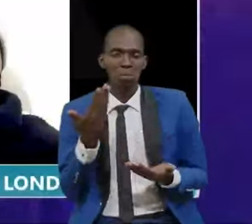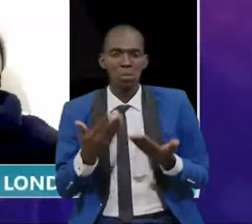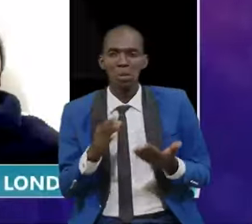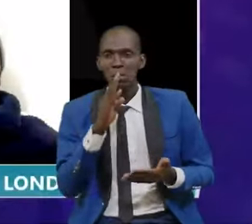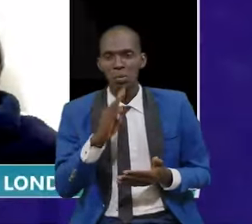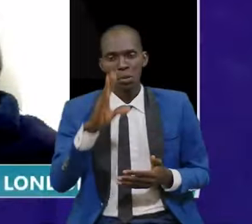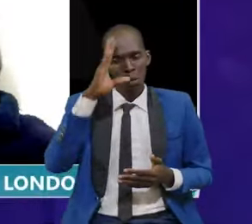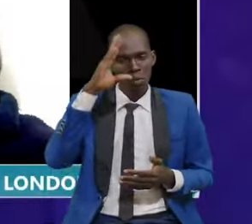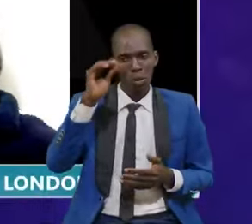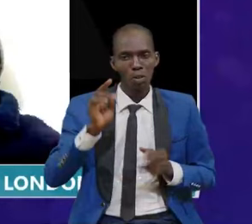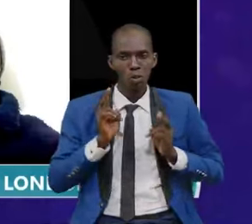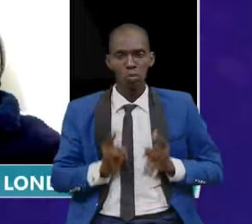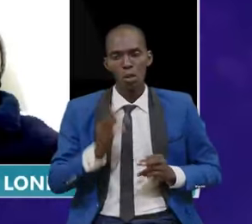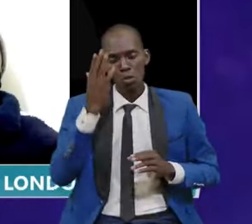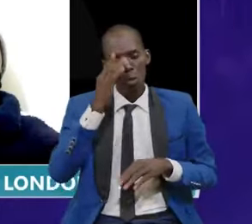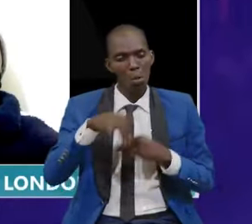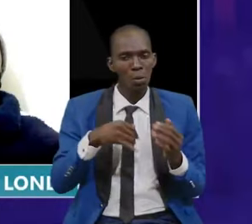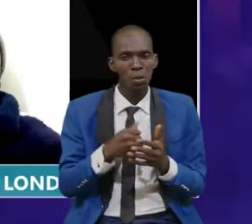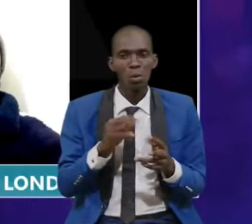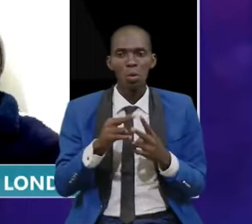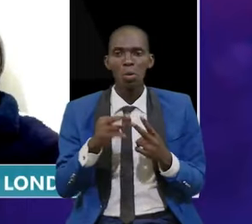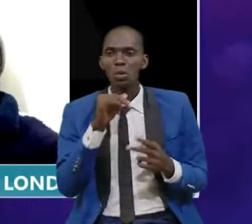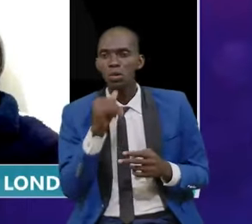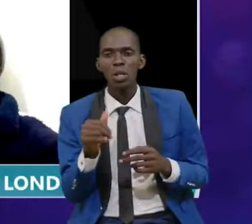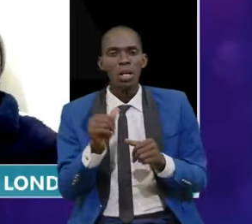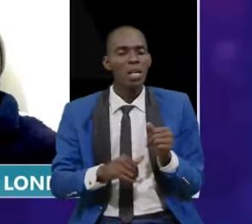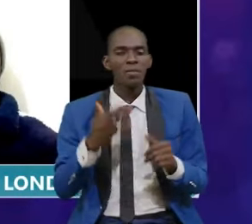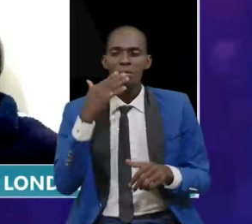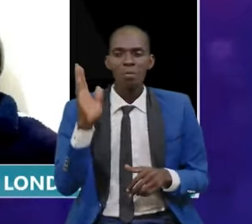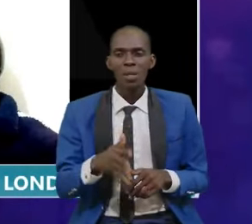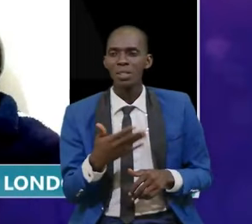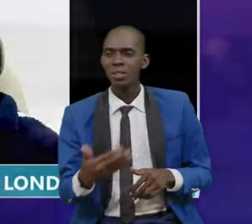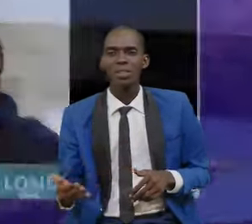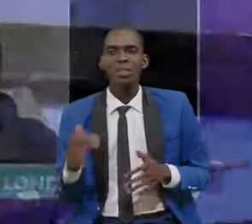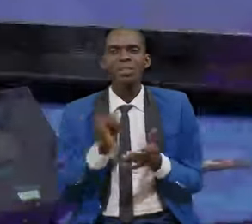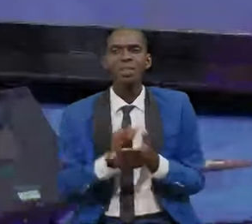que les hommes le sachent ou pas, toutes mauvaises choses, toute action